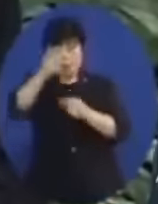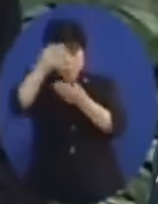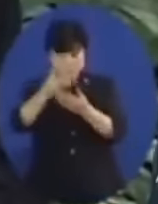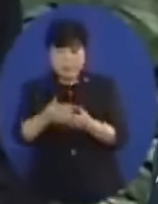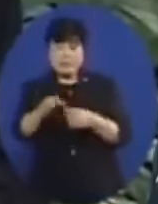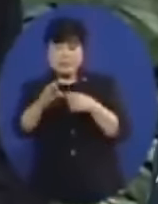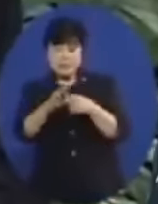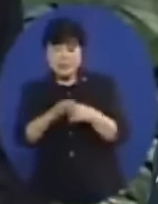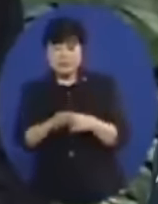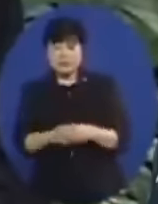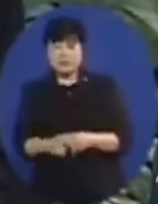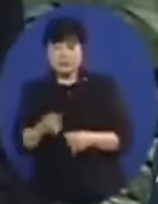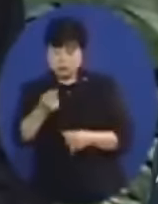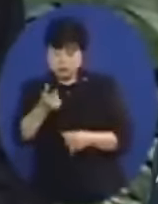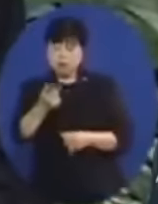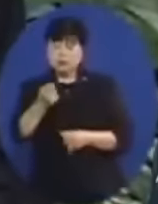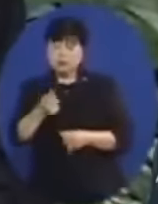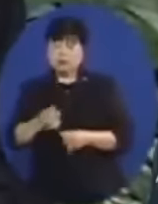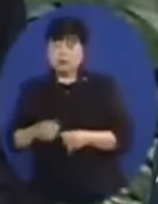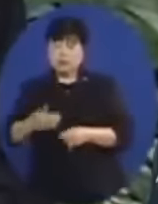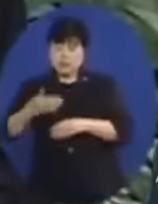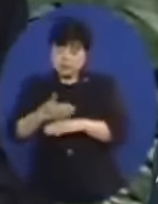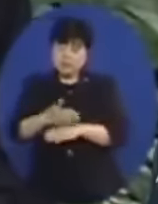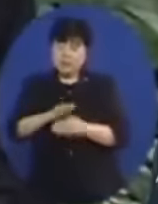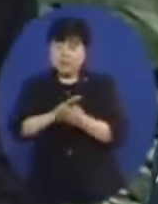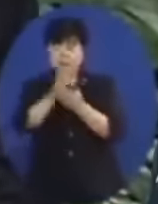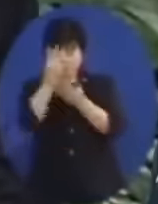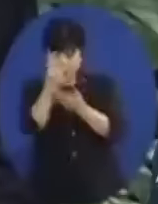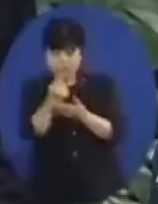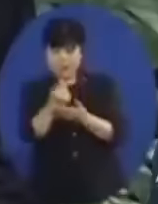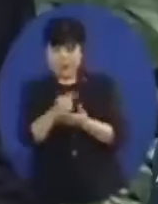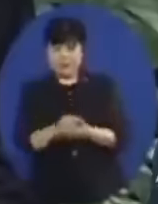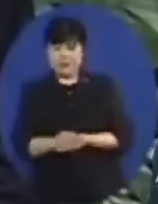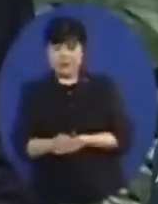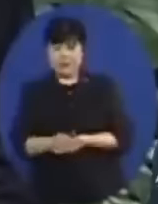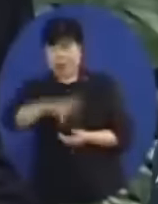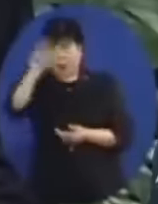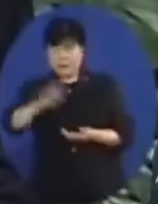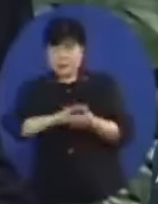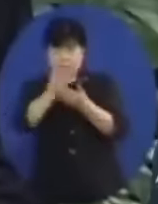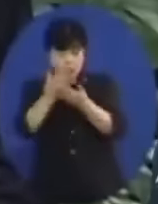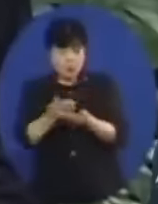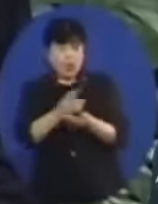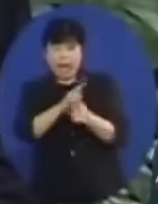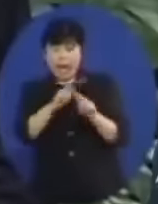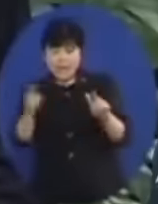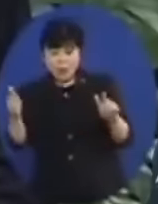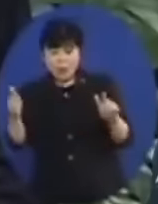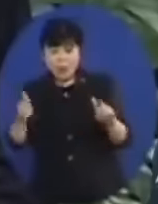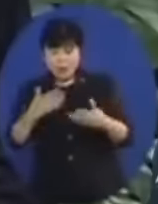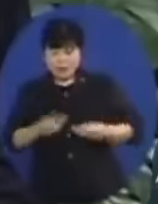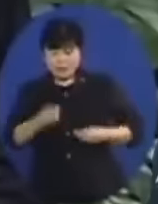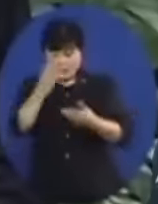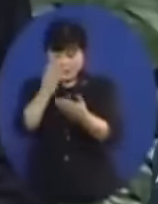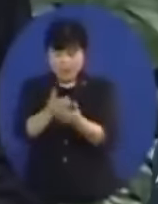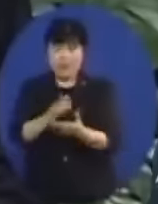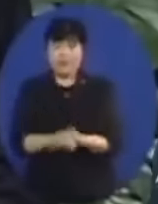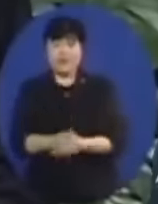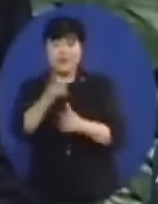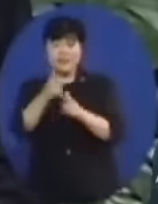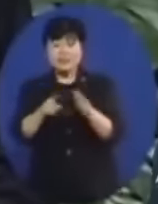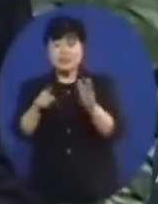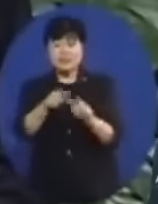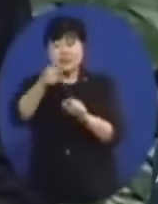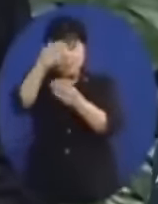받으면 서서히 변화가 다가옵니다. 단번에 변화가 안 된다고 낙심하지 마십시오. 예수